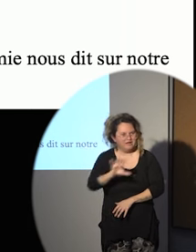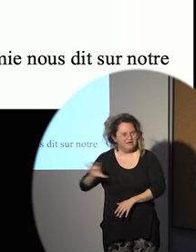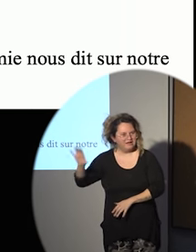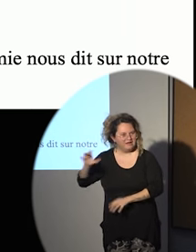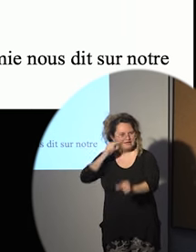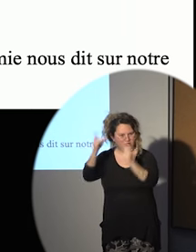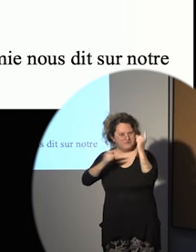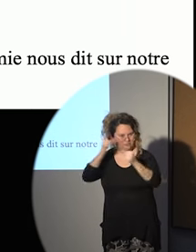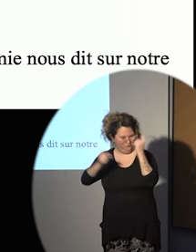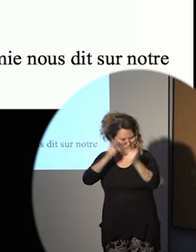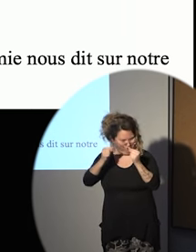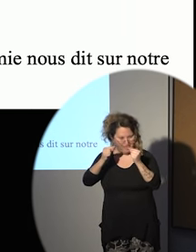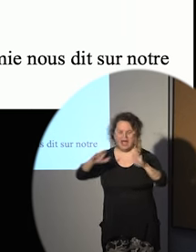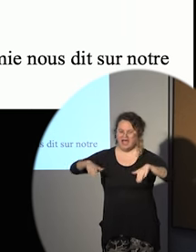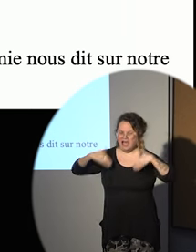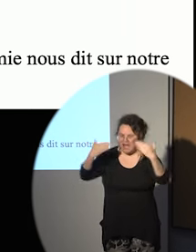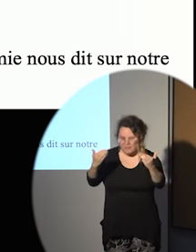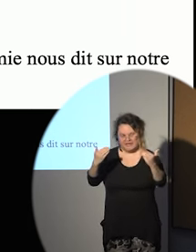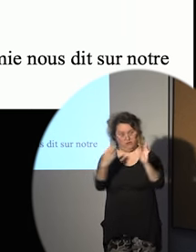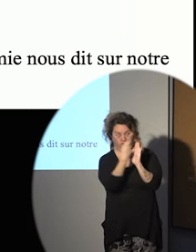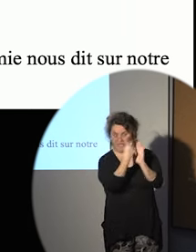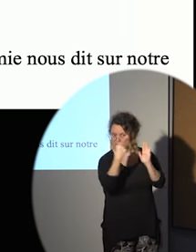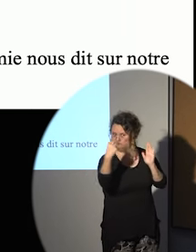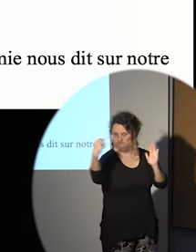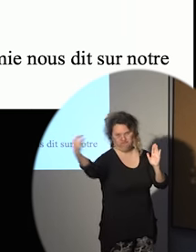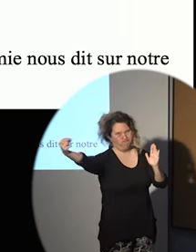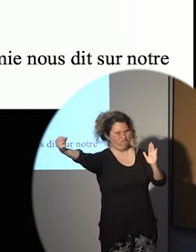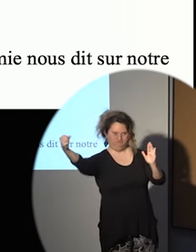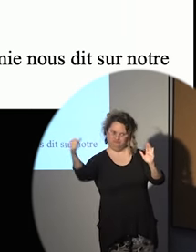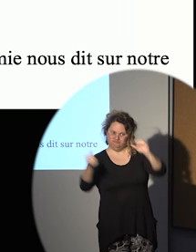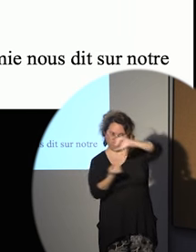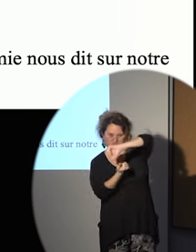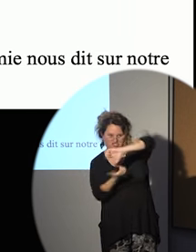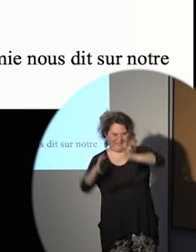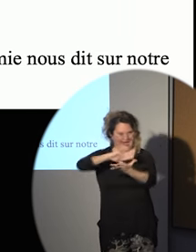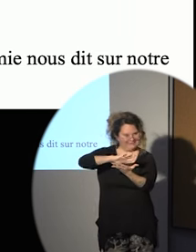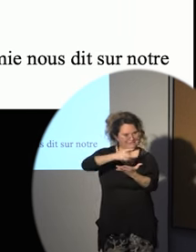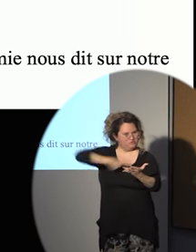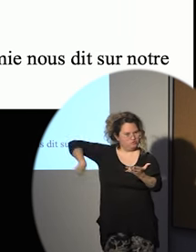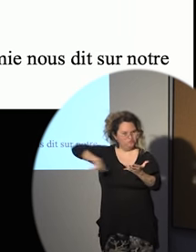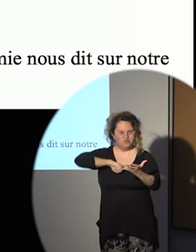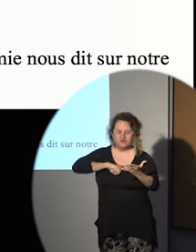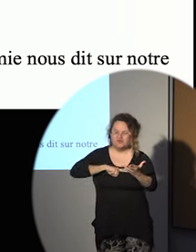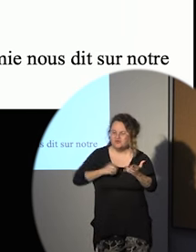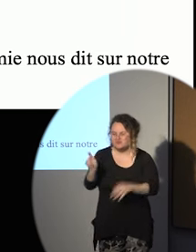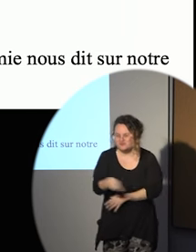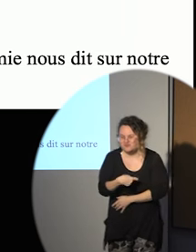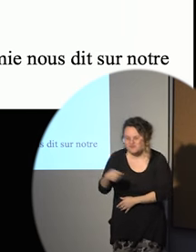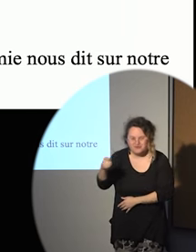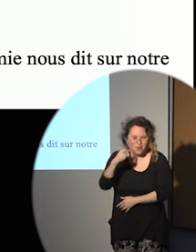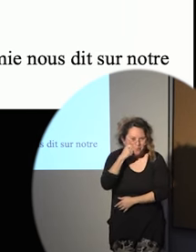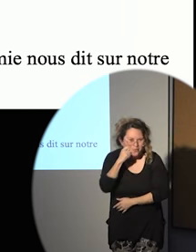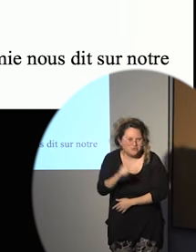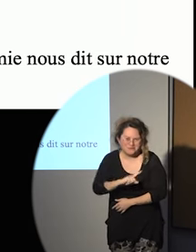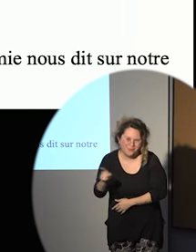notre galaxie, voyager dans notre galaxie, qui est un voyage qui est purement fictif. Vous vous rendez compte qu'on ne pourra pas le